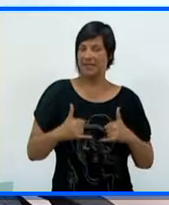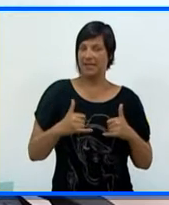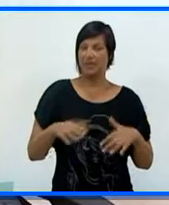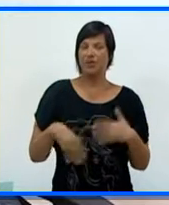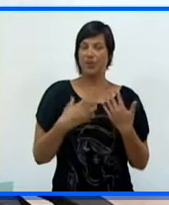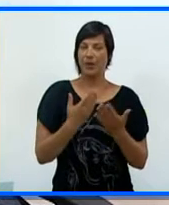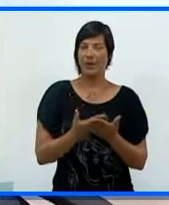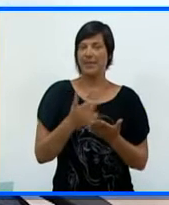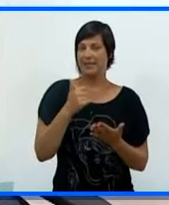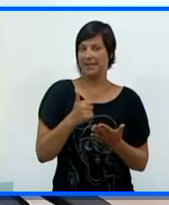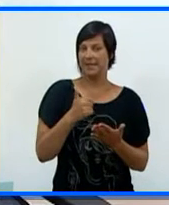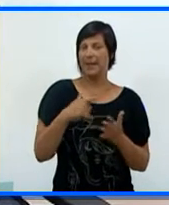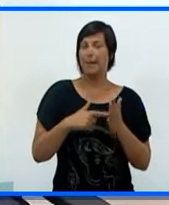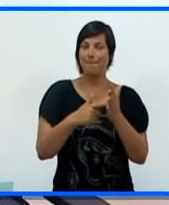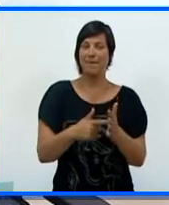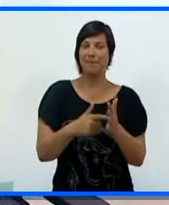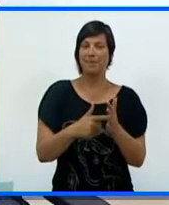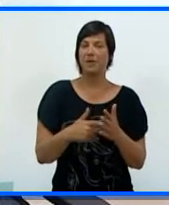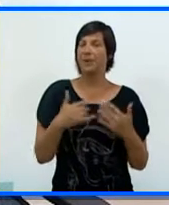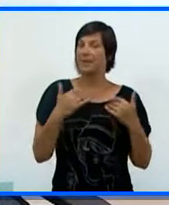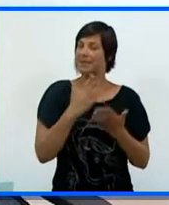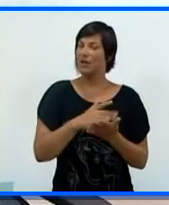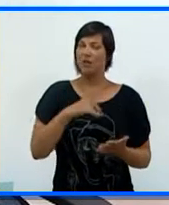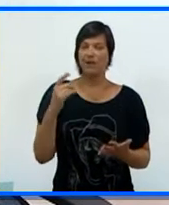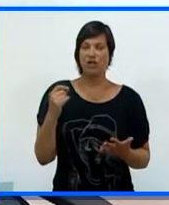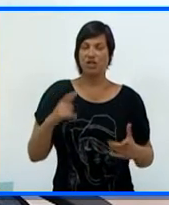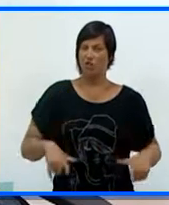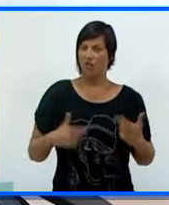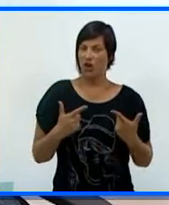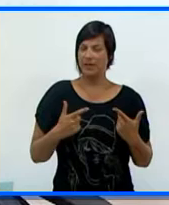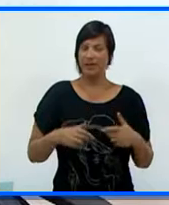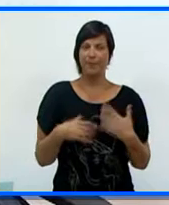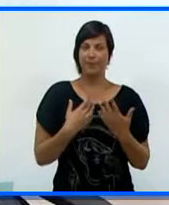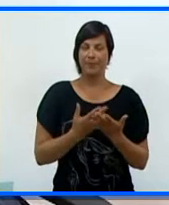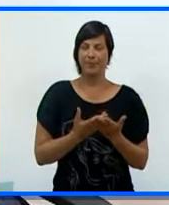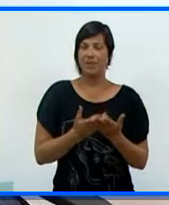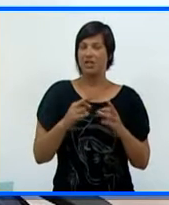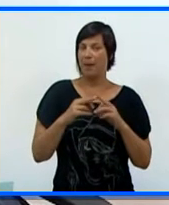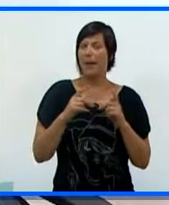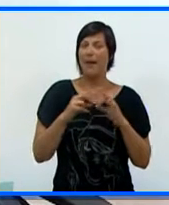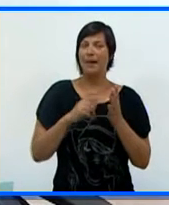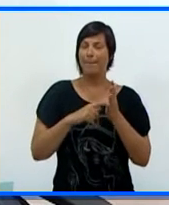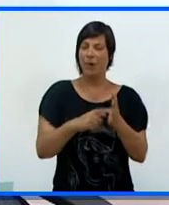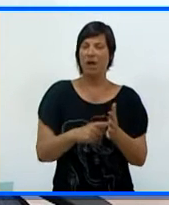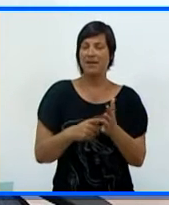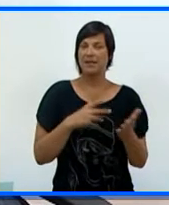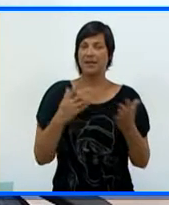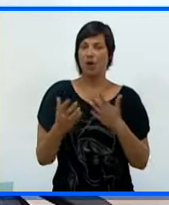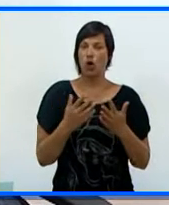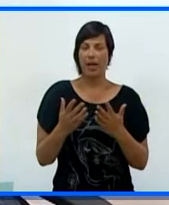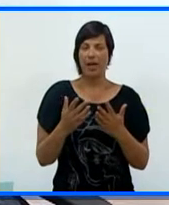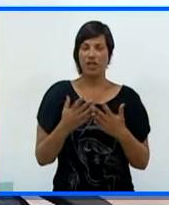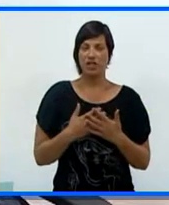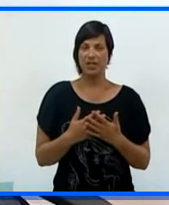ćemo krenuti sa jednim primjerom iz svakodnevnog života, pa će nam Ani prikazati na koji